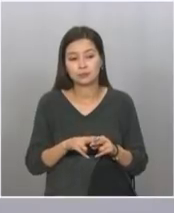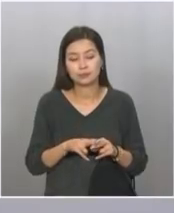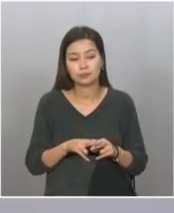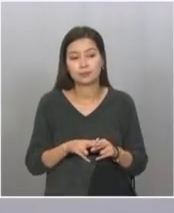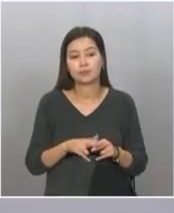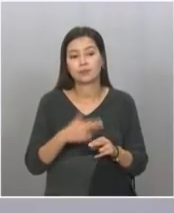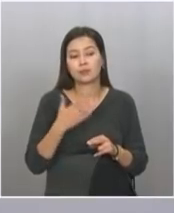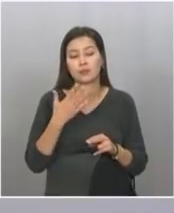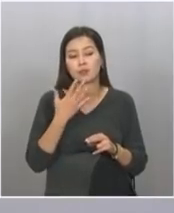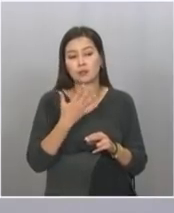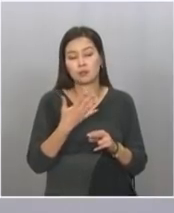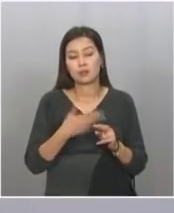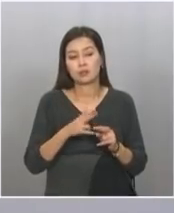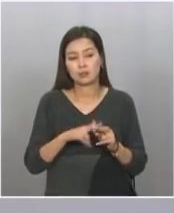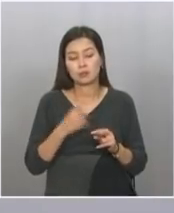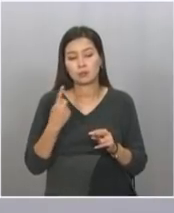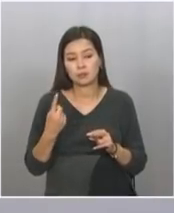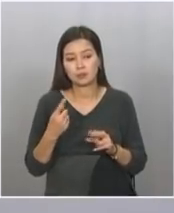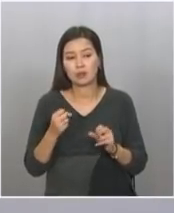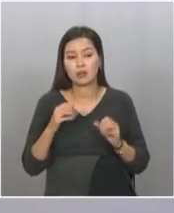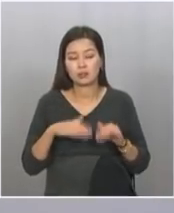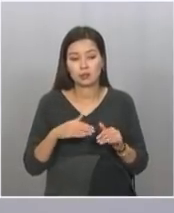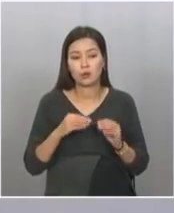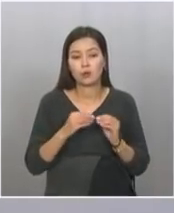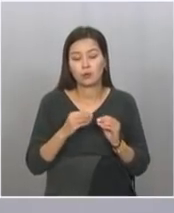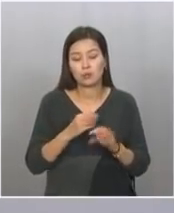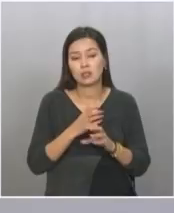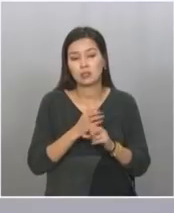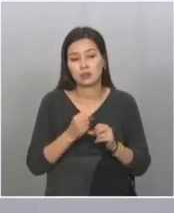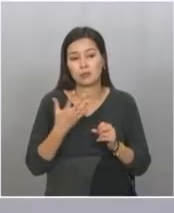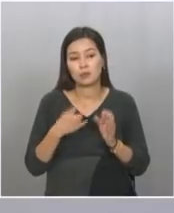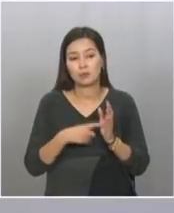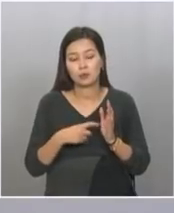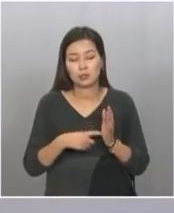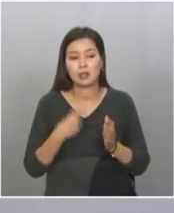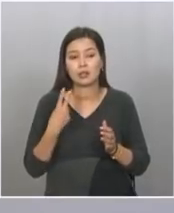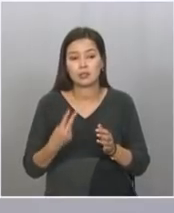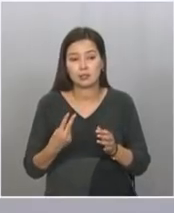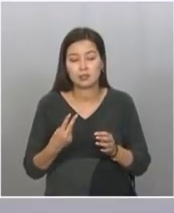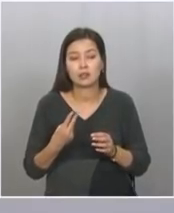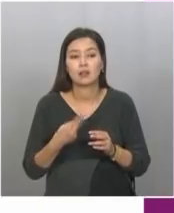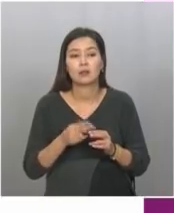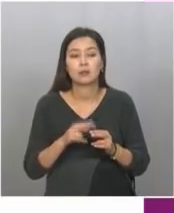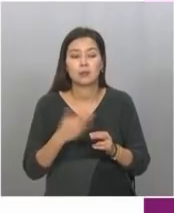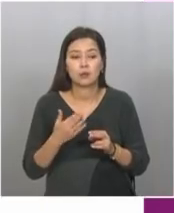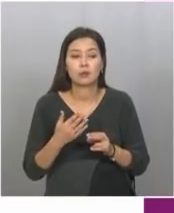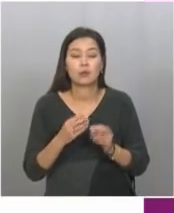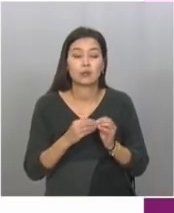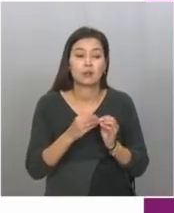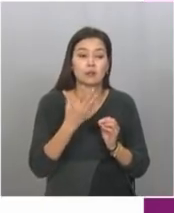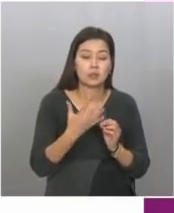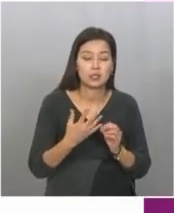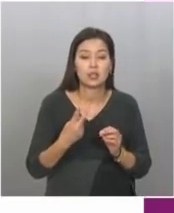Қысқартайық. 5-ті 5-ке бөлсек 1 шығады алымында, ал 10-ды 5-ке бөлсек 2 шығады. Демек 10-нан 5 2-ден